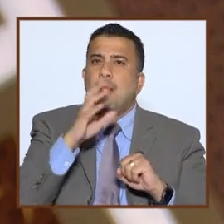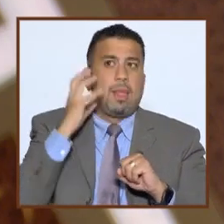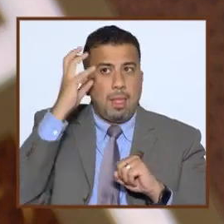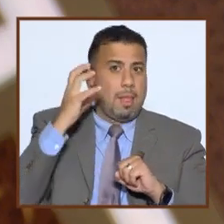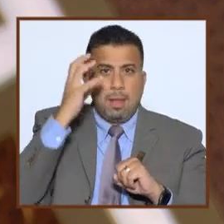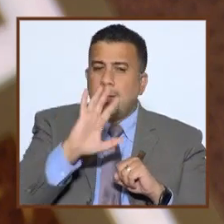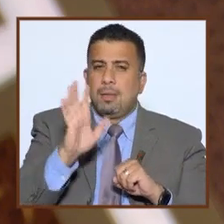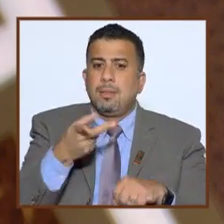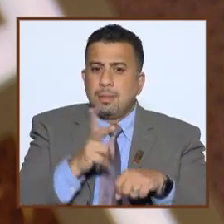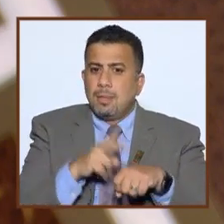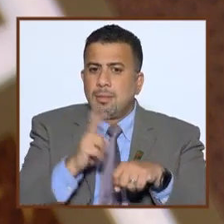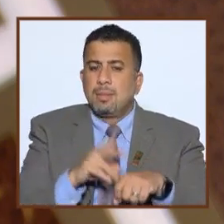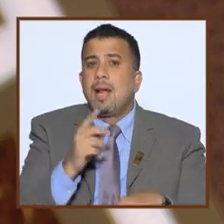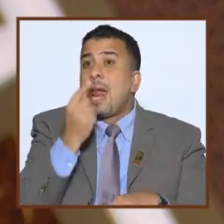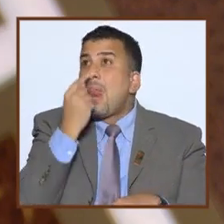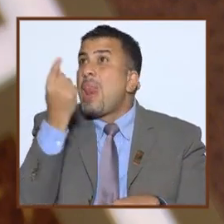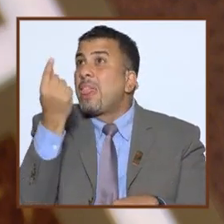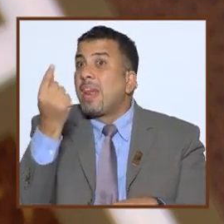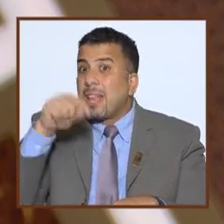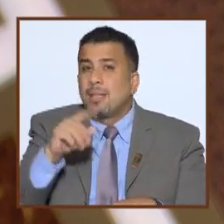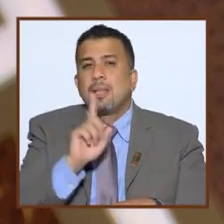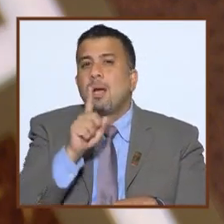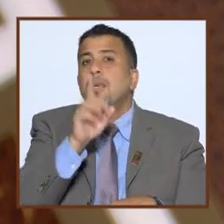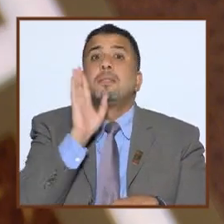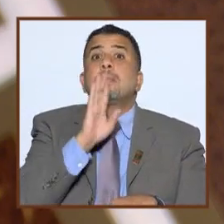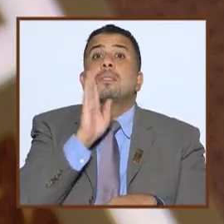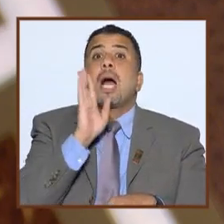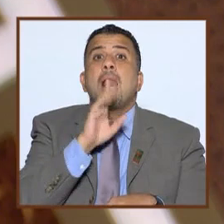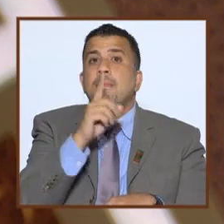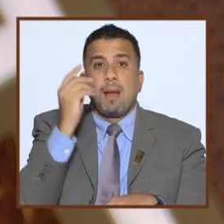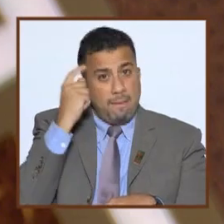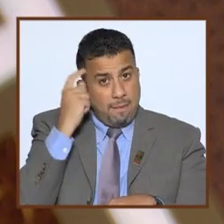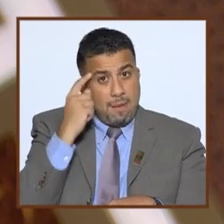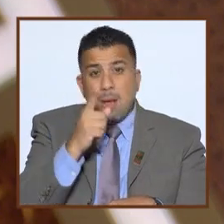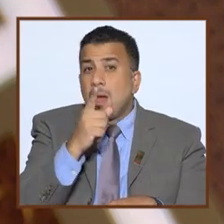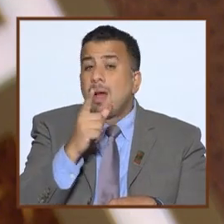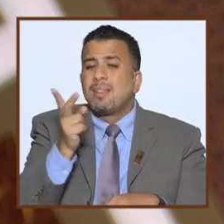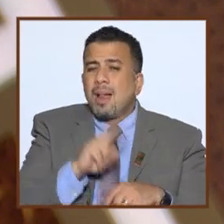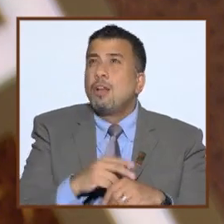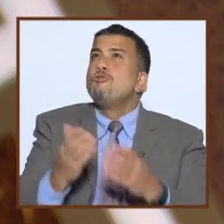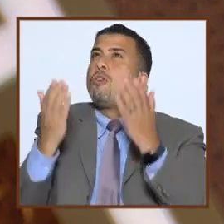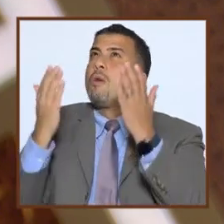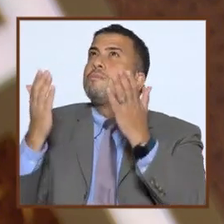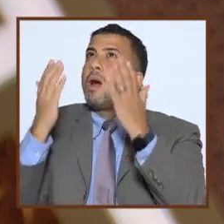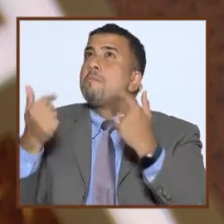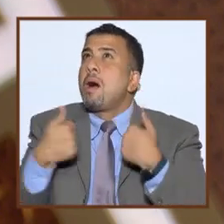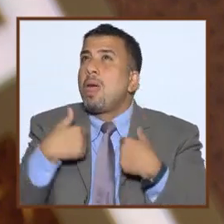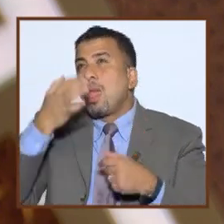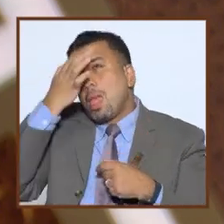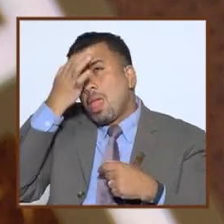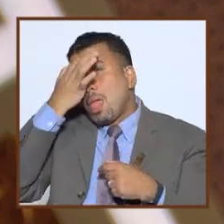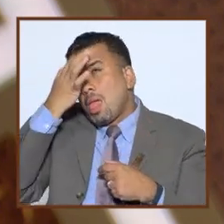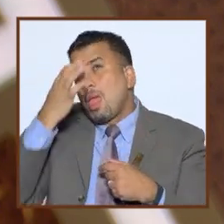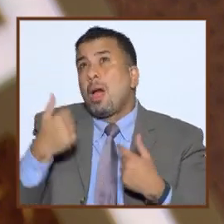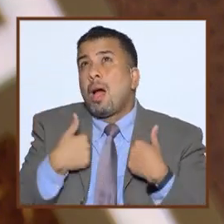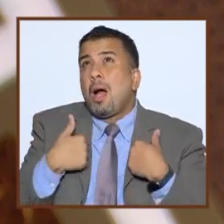ولا تعيدين النذر لكن الان تعلمت الحمد لله حكم النذر انه مكروه في قول الجماهير اهل العلم واحذر